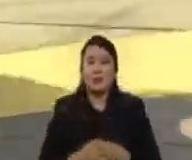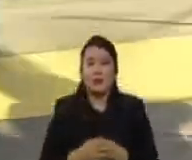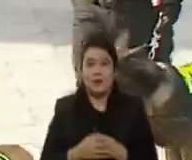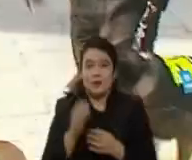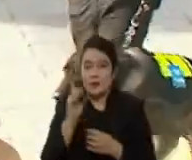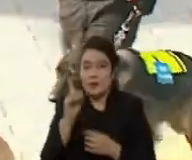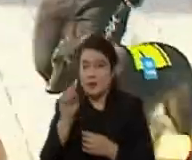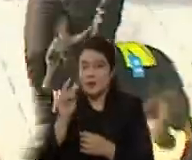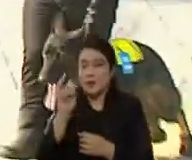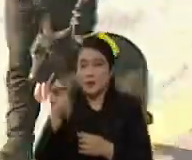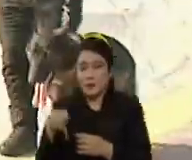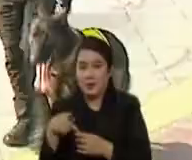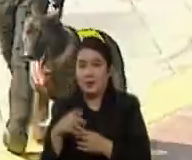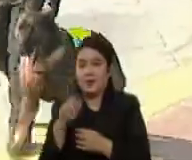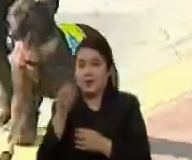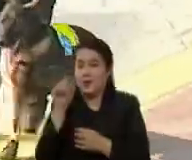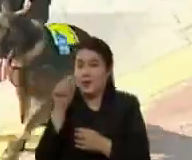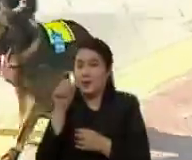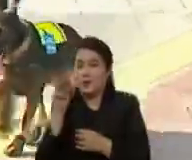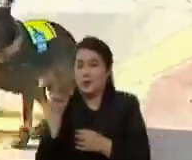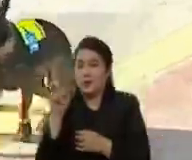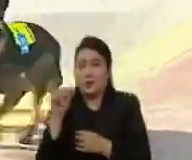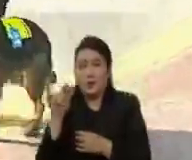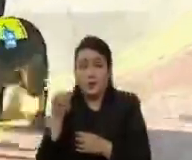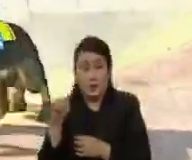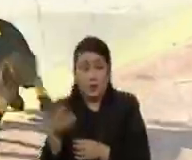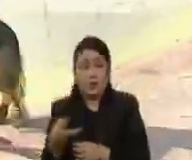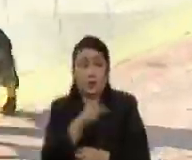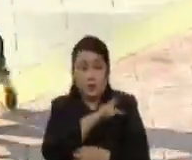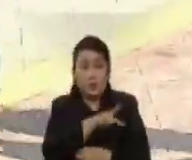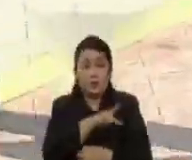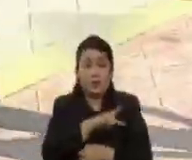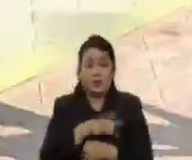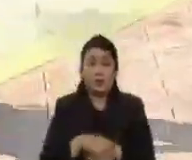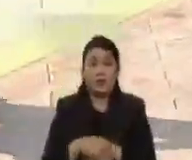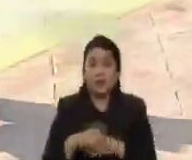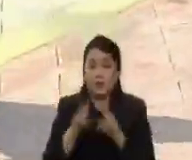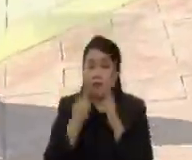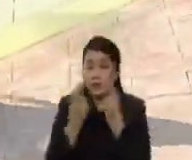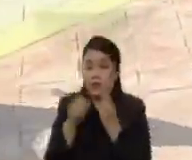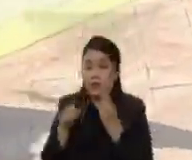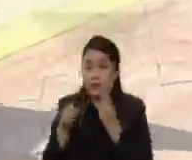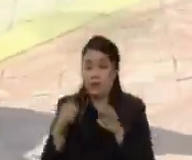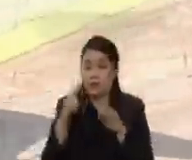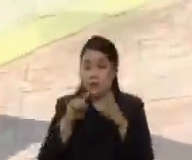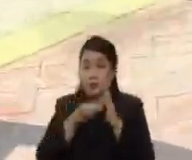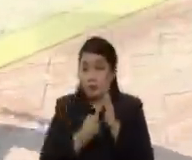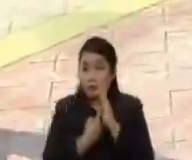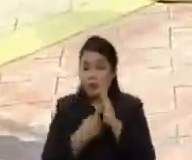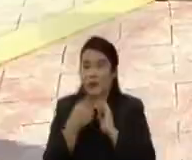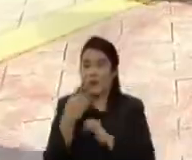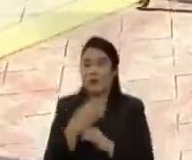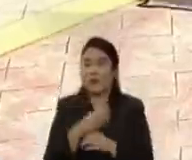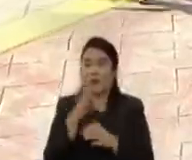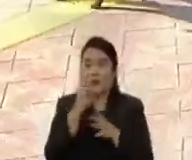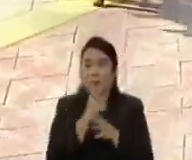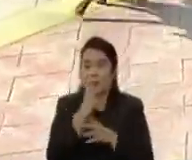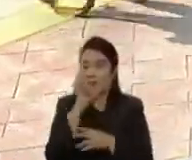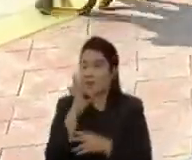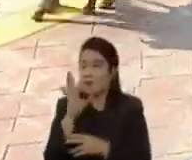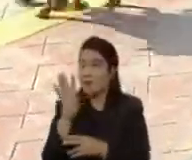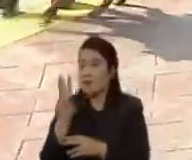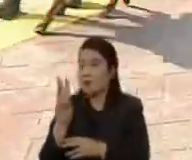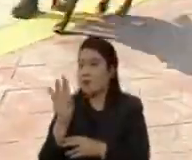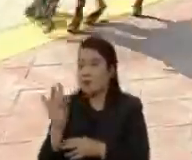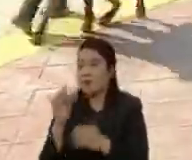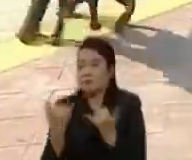ASP Alagu Mani anak lelaki Marugia. Unit K9 mula beroperasi pada Jun 1968